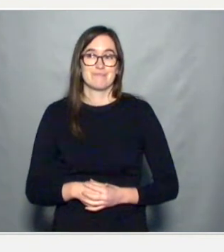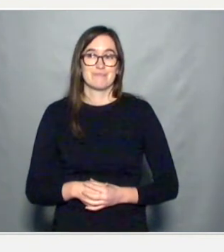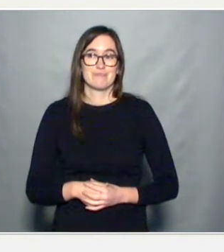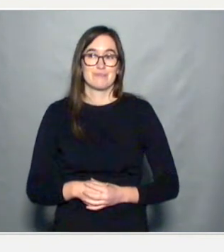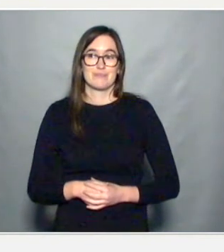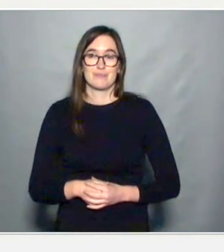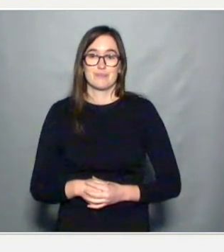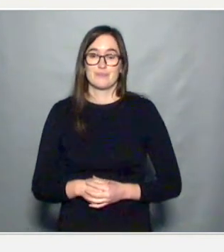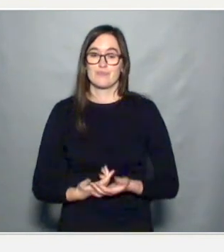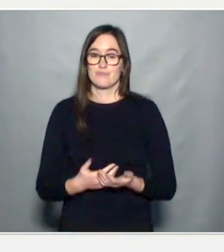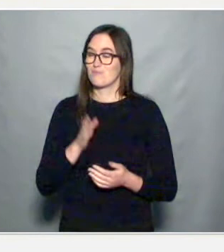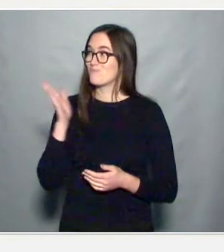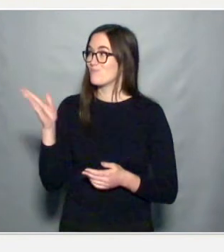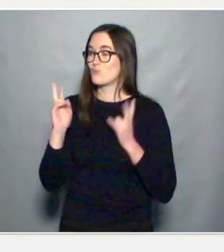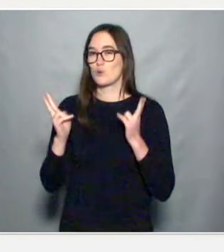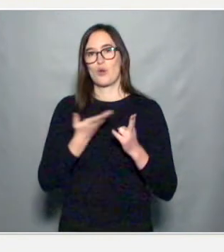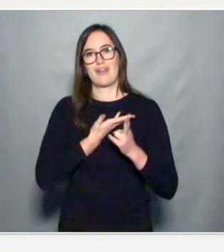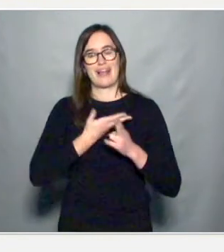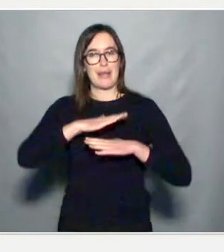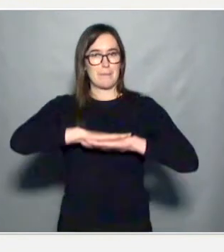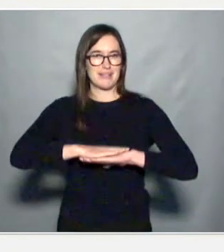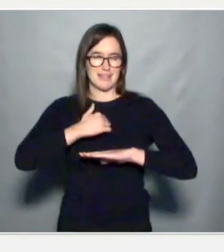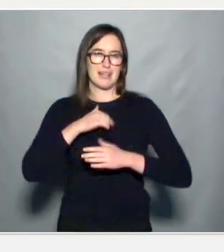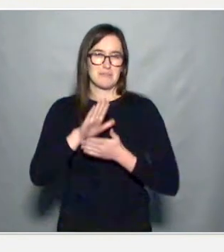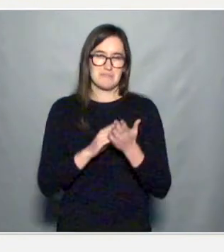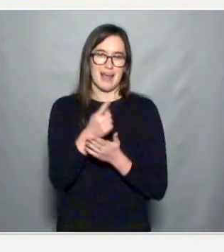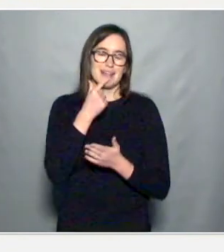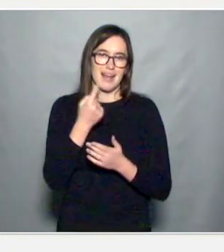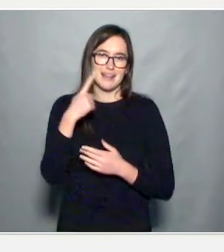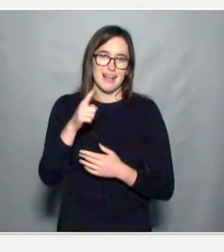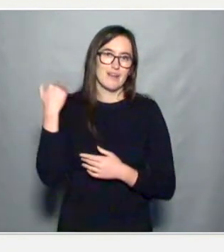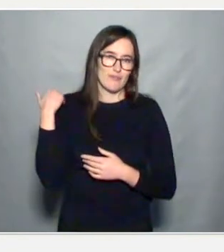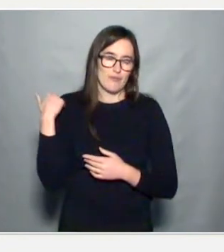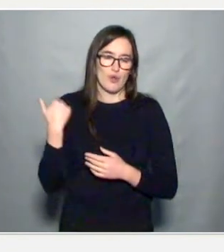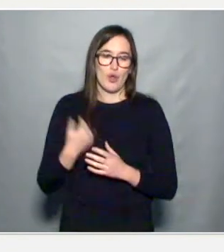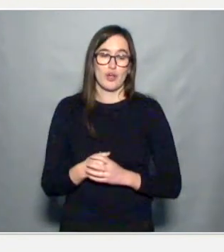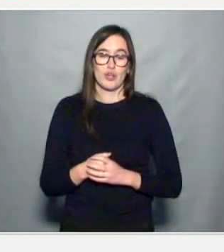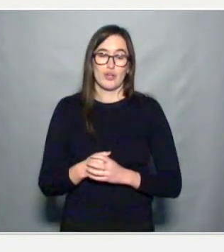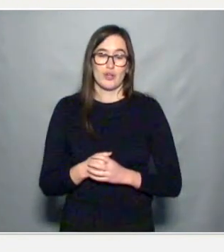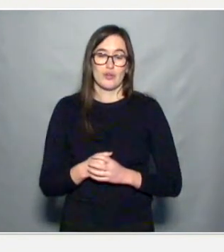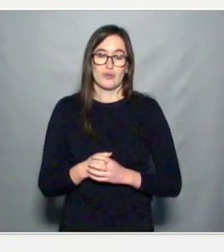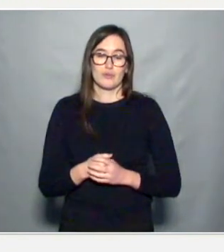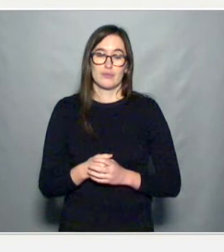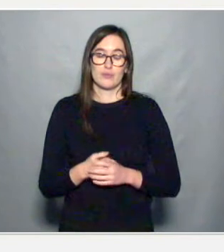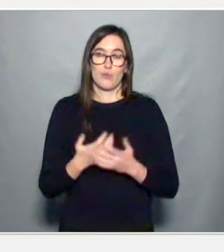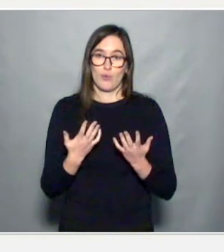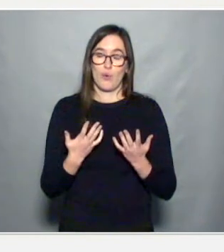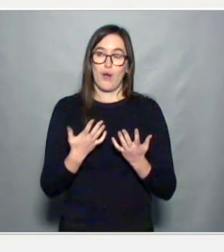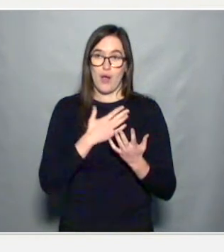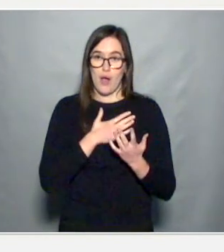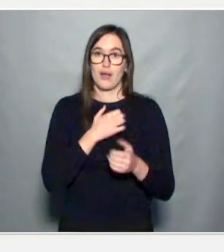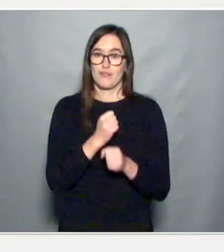Här är också basic. Jag ska inte gå igenom instruktioner och uppgifter, för ni känner till det redan. Och det går inte att komma undan, men det finns nämligen